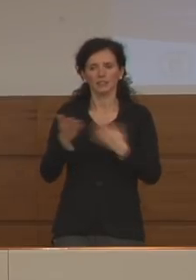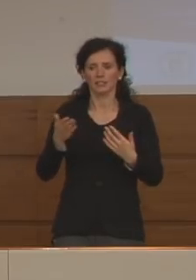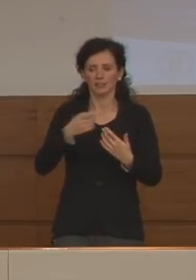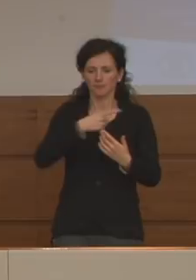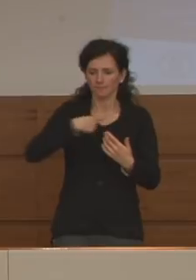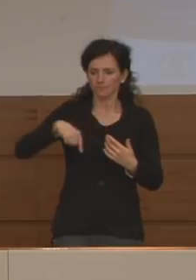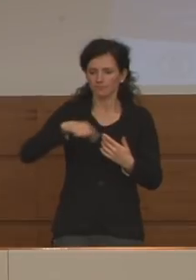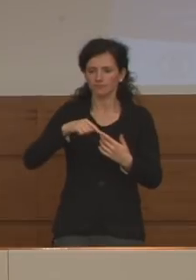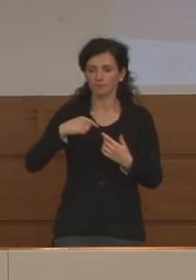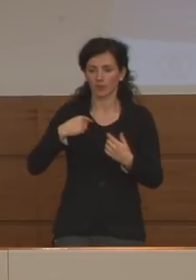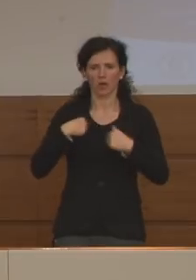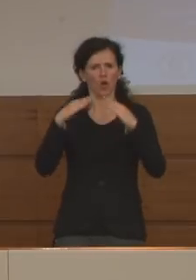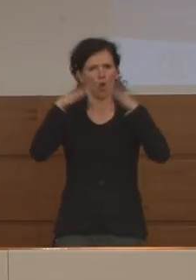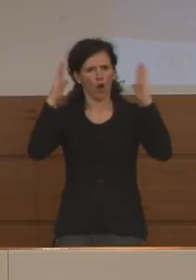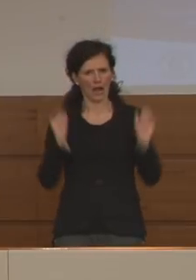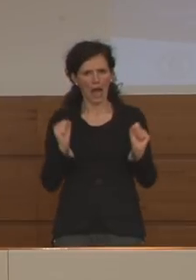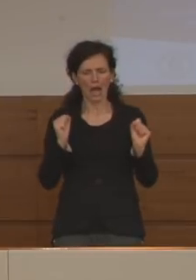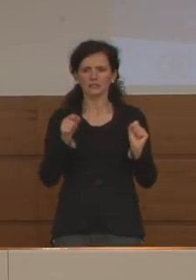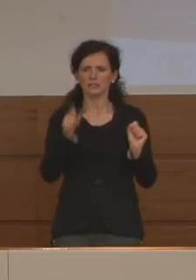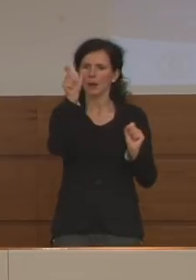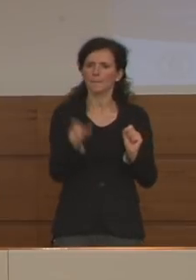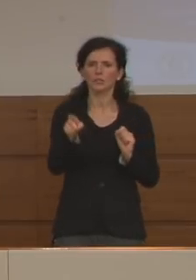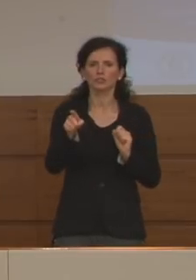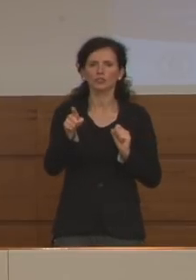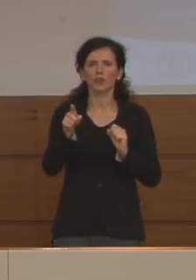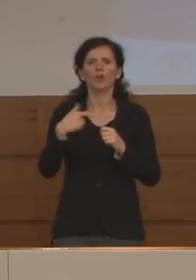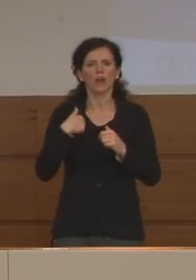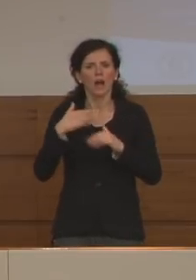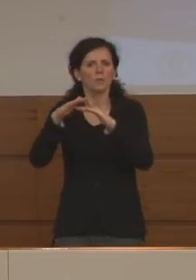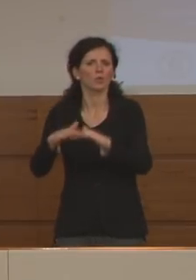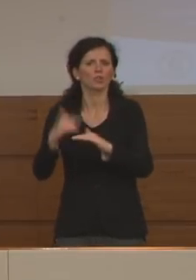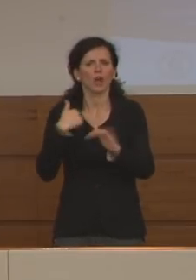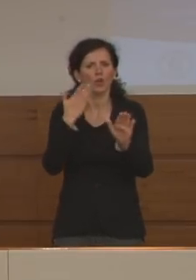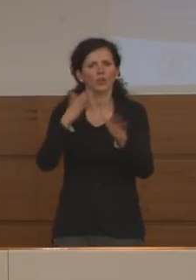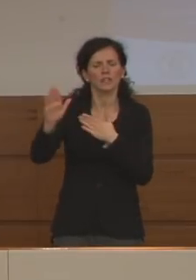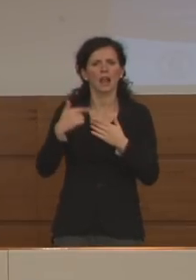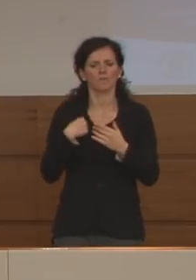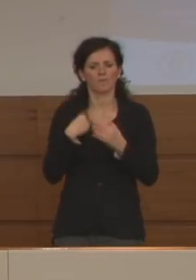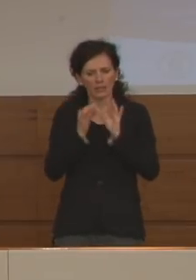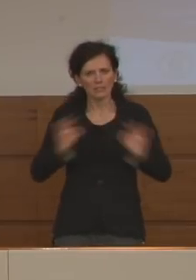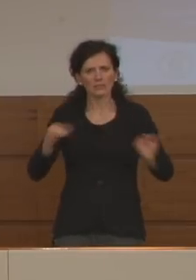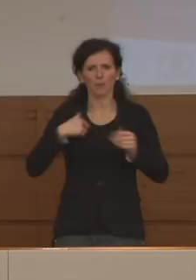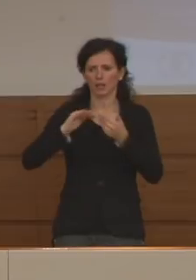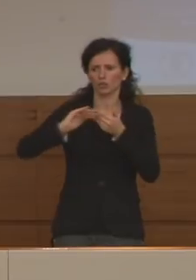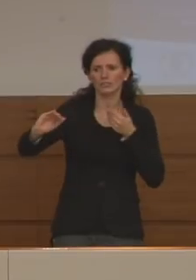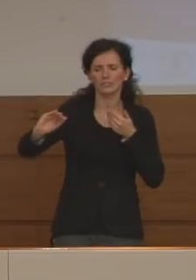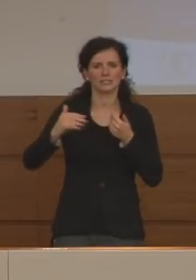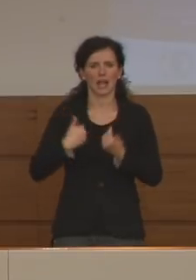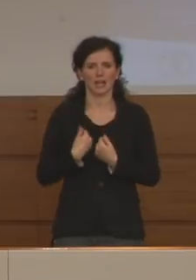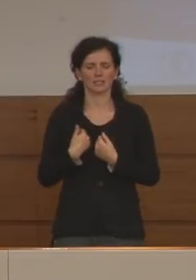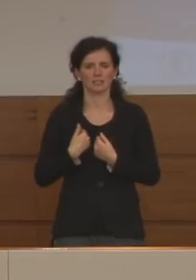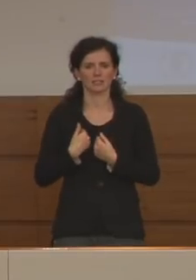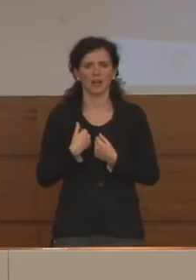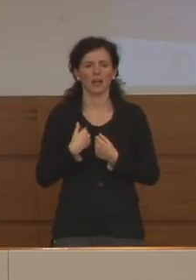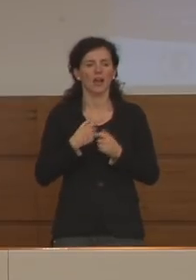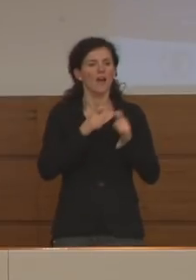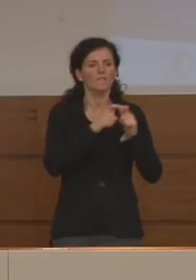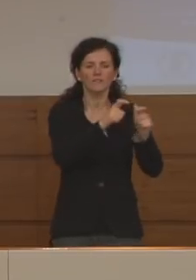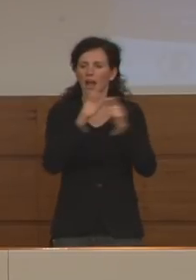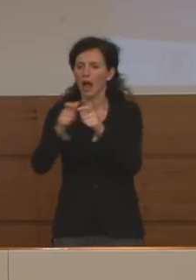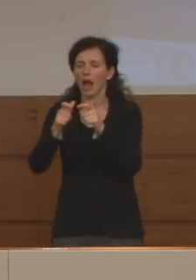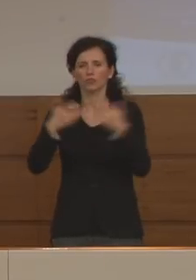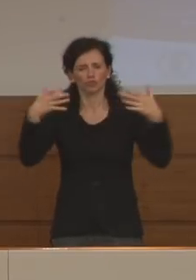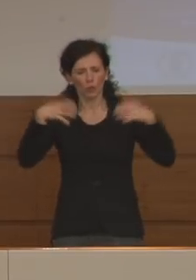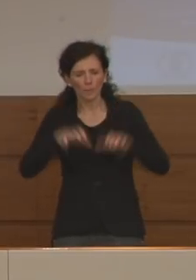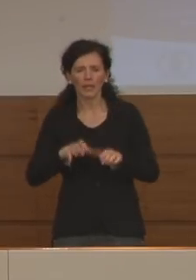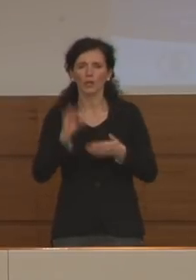stando a casa qui salviamo la vita facendo i comportamenti distanziamento sociale e i comportamenti cui i viaggi vengono diminuiti le